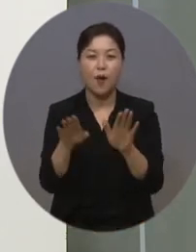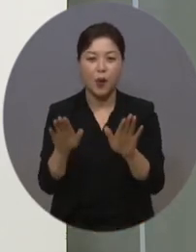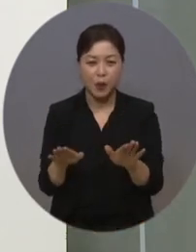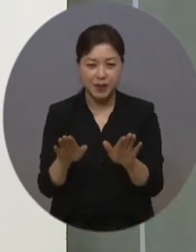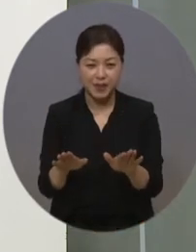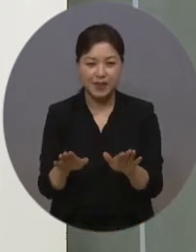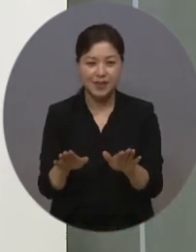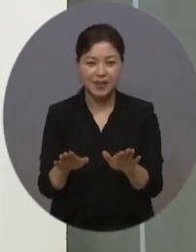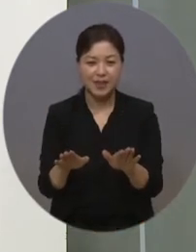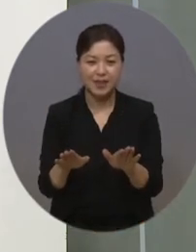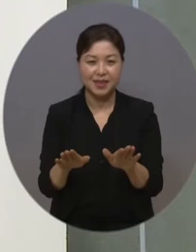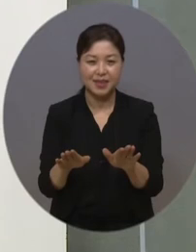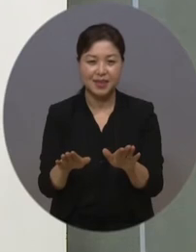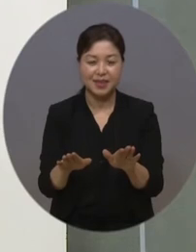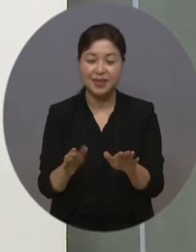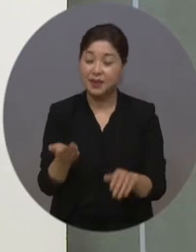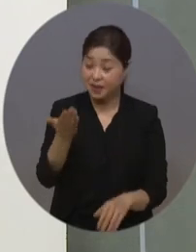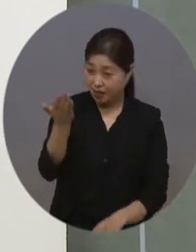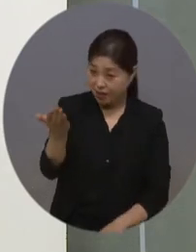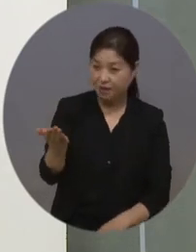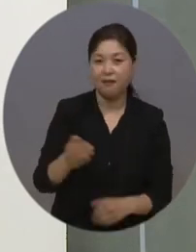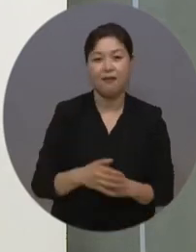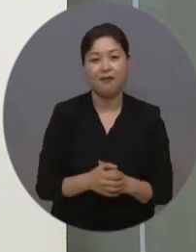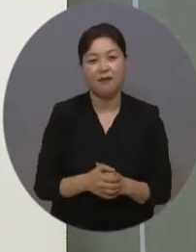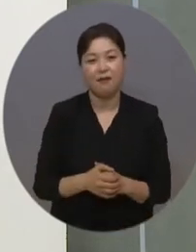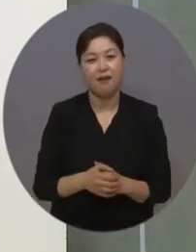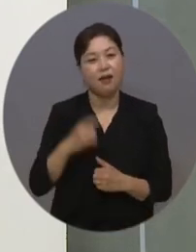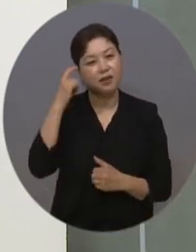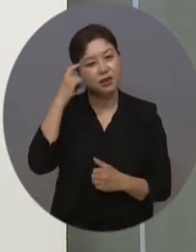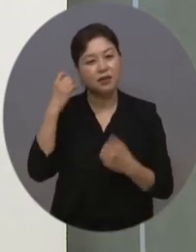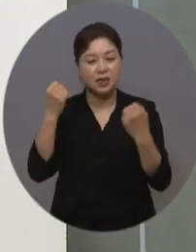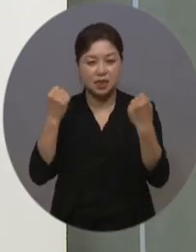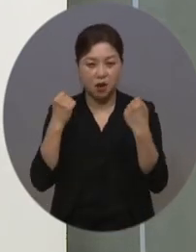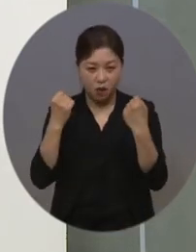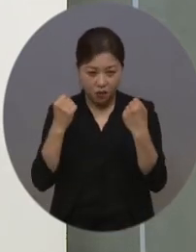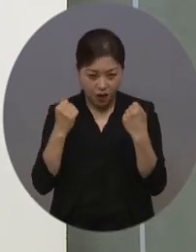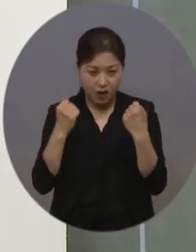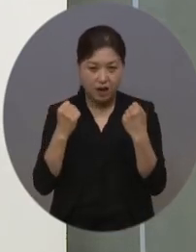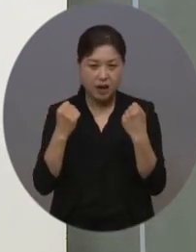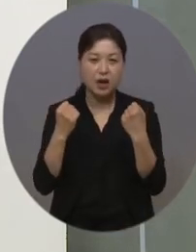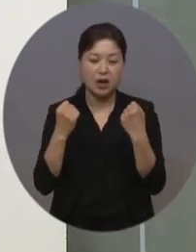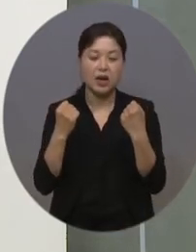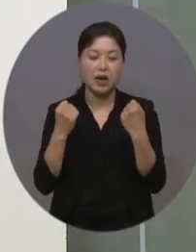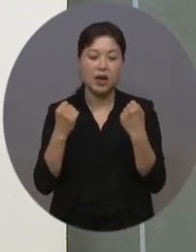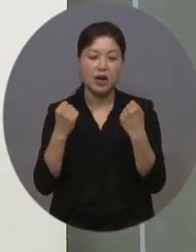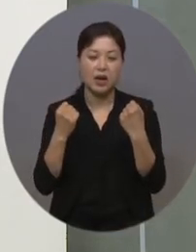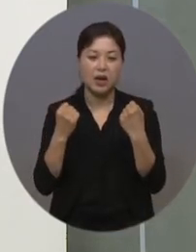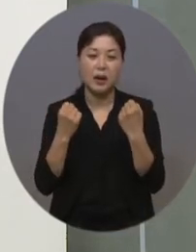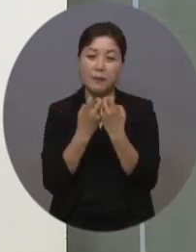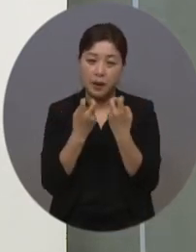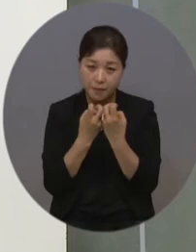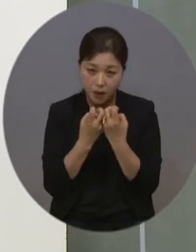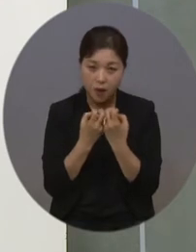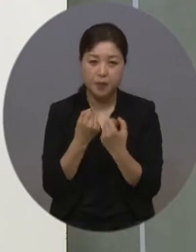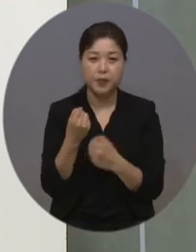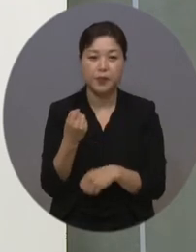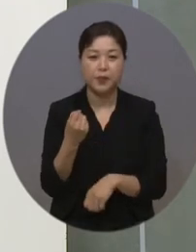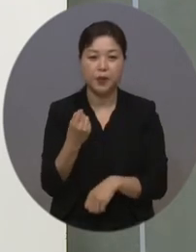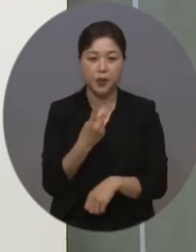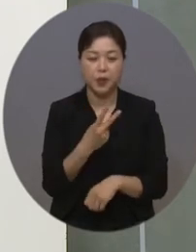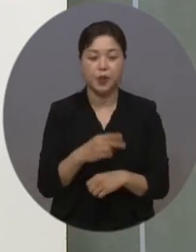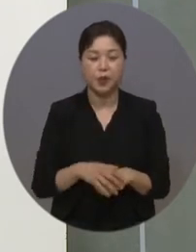특히 이시영 박사께서 예. 정신건강 비법에 또 다른